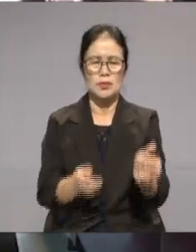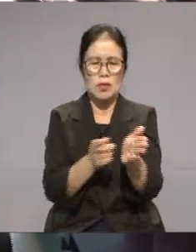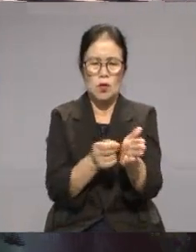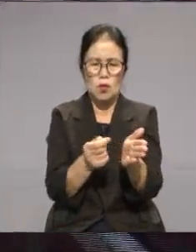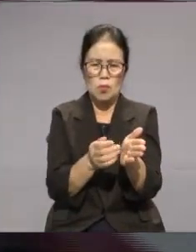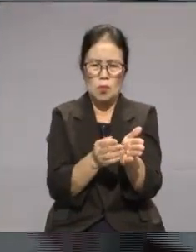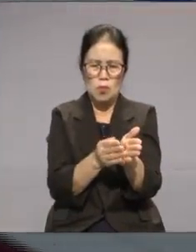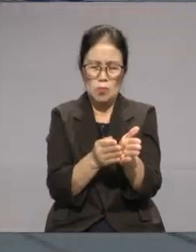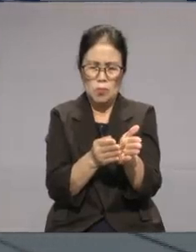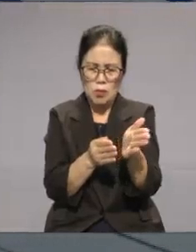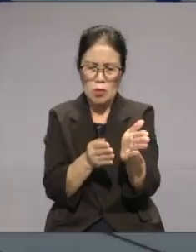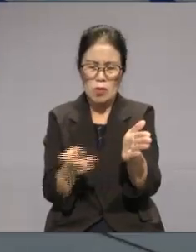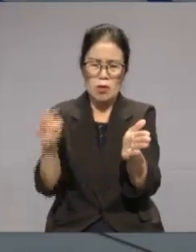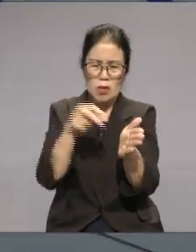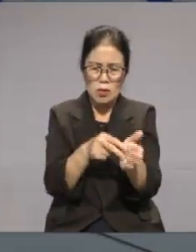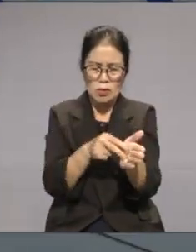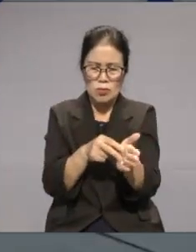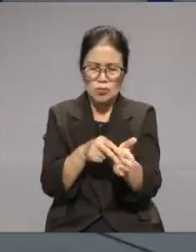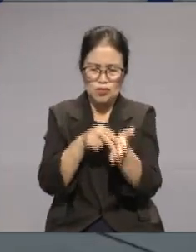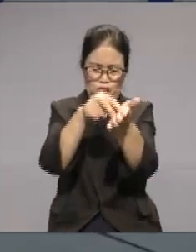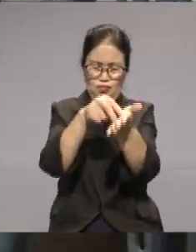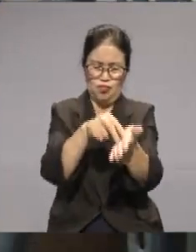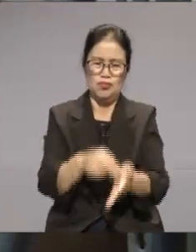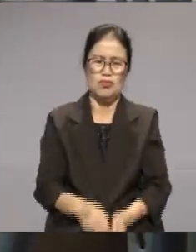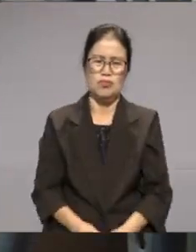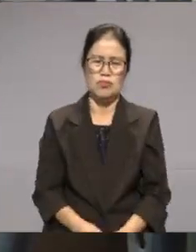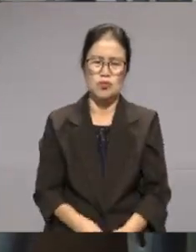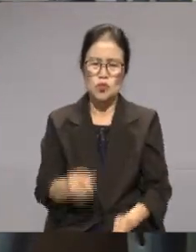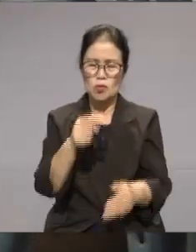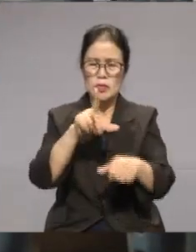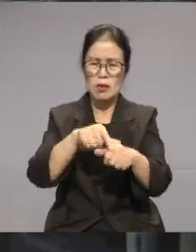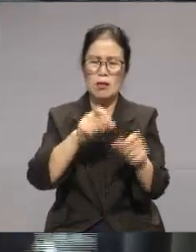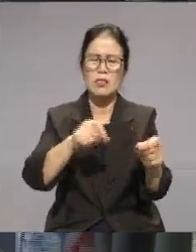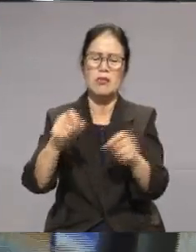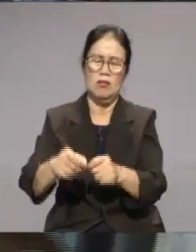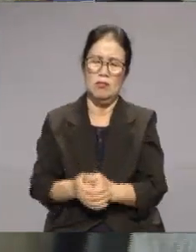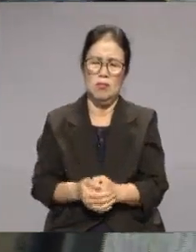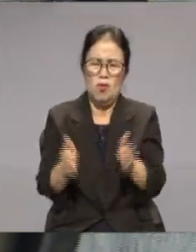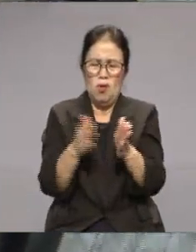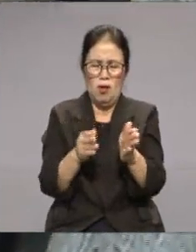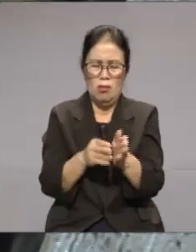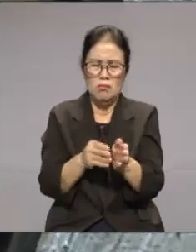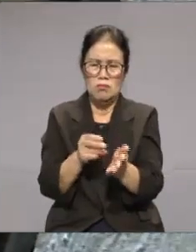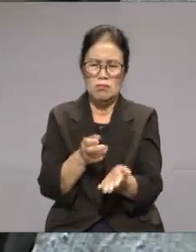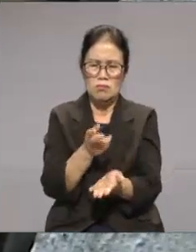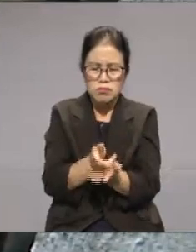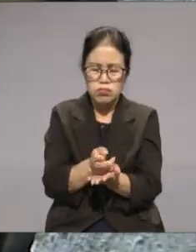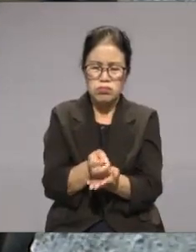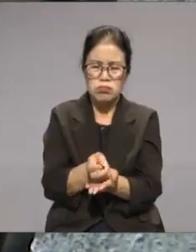조금 살짝 빼놓은 다음에 그다음 탑승하고 출동하고 있습니다. 그러면은 좀 출동 시간이 조금은 지연되는 경우도 있으시겠네요. 네,